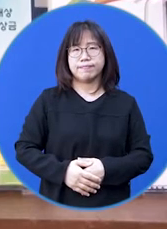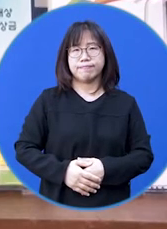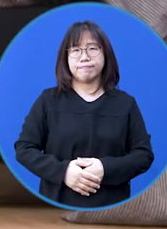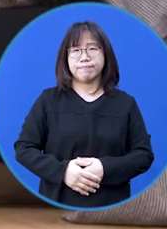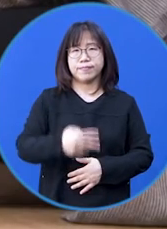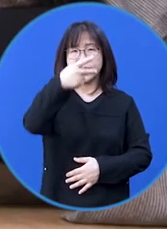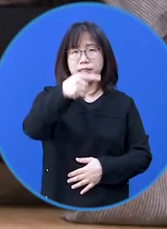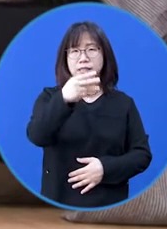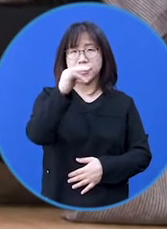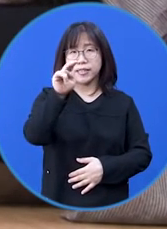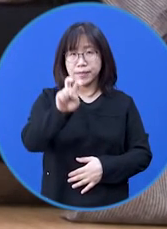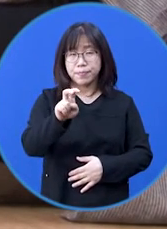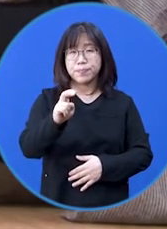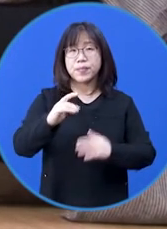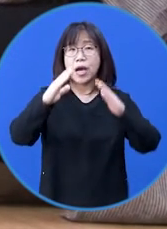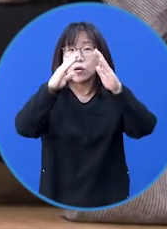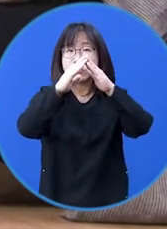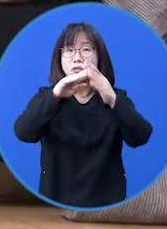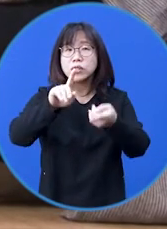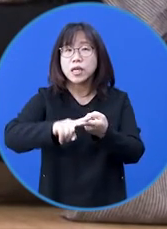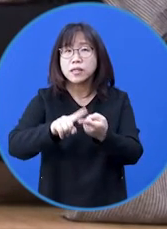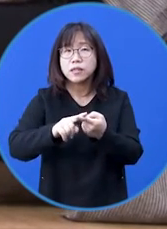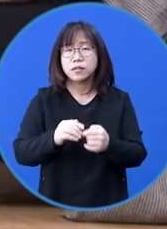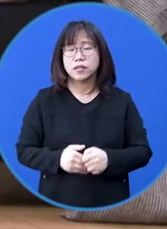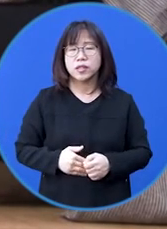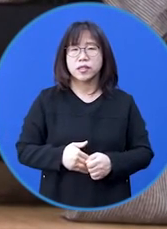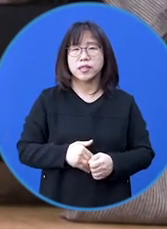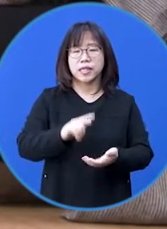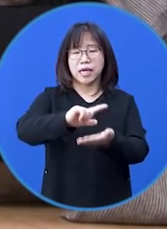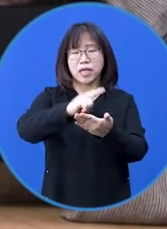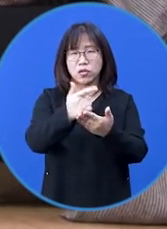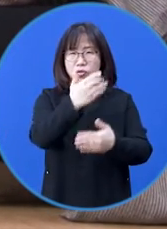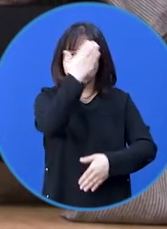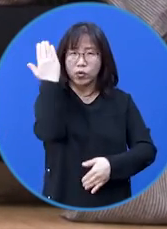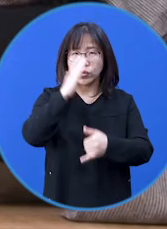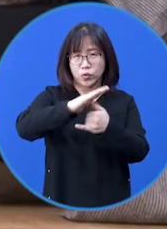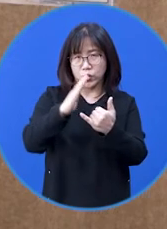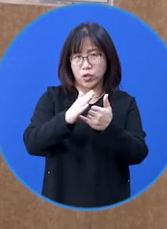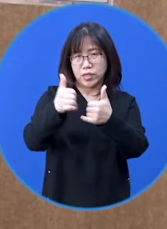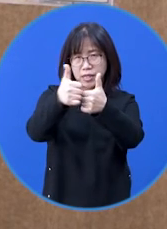전망입니다. 드림하우스에 대한 자세한 내용은 강서구